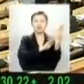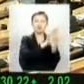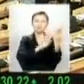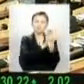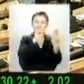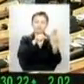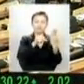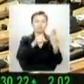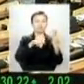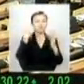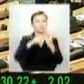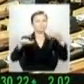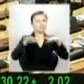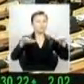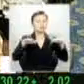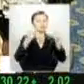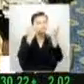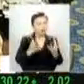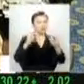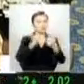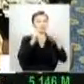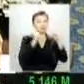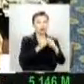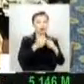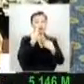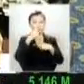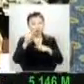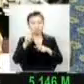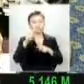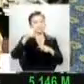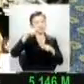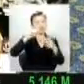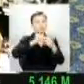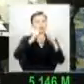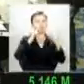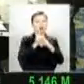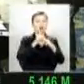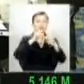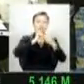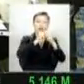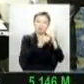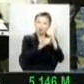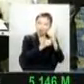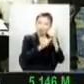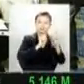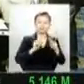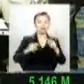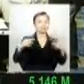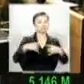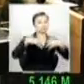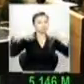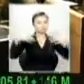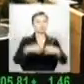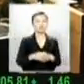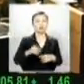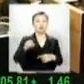ระทู้ไปขยายผลความขัดแย้งได้ซึ่งการยกเลิกการตอบกระทู้ของนายกรัฐมนตรีก็ทำให้ส.ส.ฝ่ายค้านแสดงความไม่พ